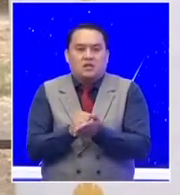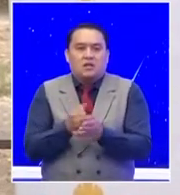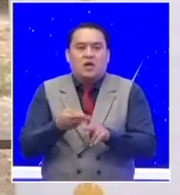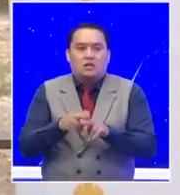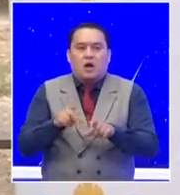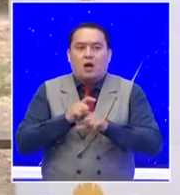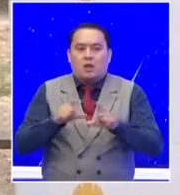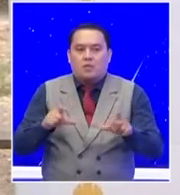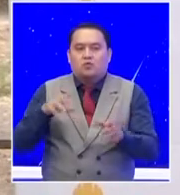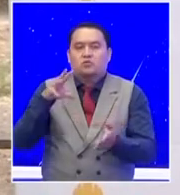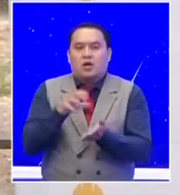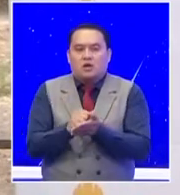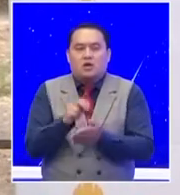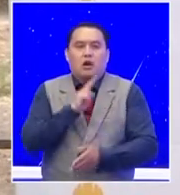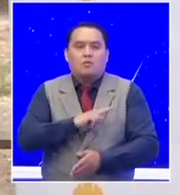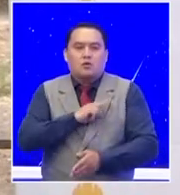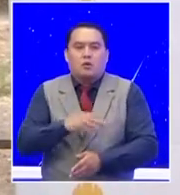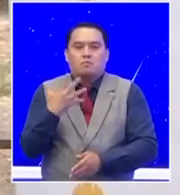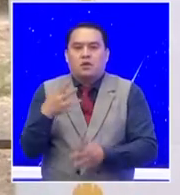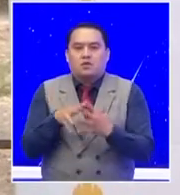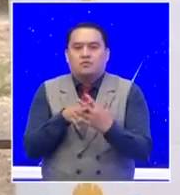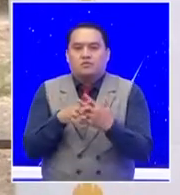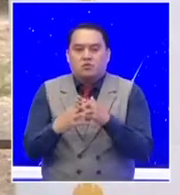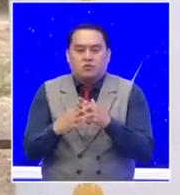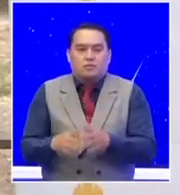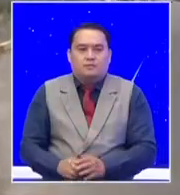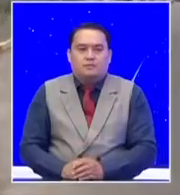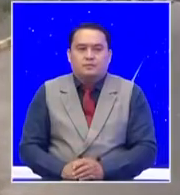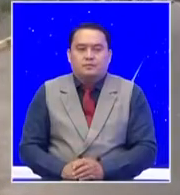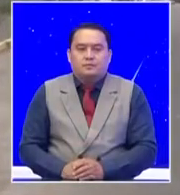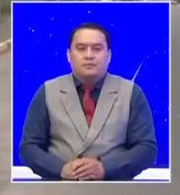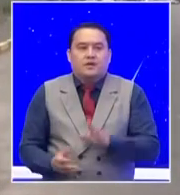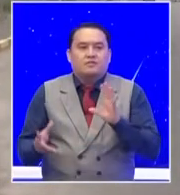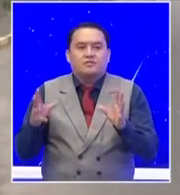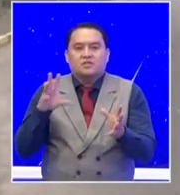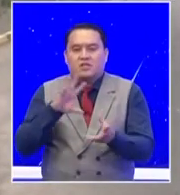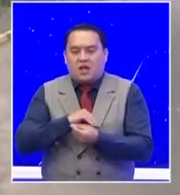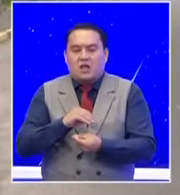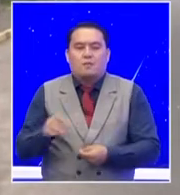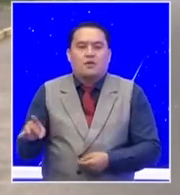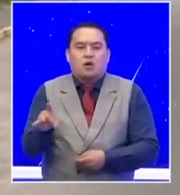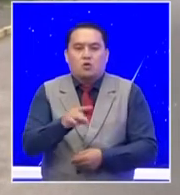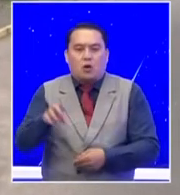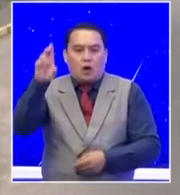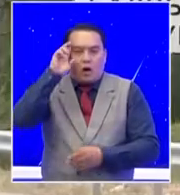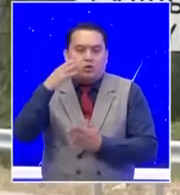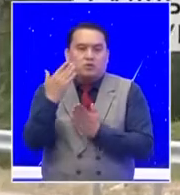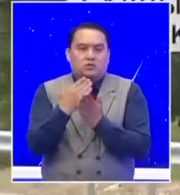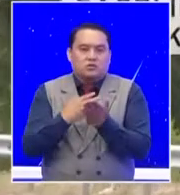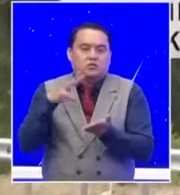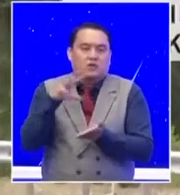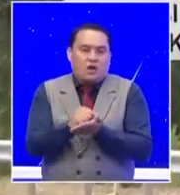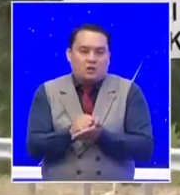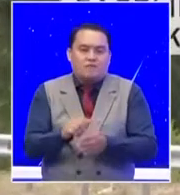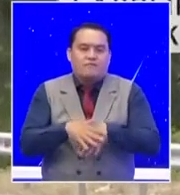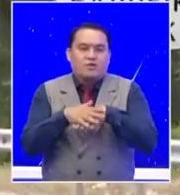этом объекте задействованы в работе 5 сельских жителей. В целом по району на реализацию госпрограммы «Дорожная карта занятости»